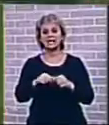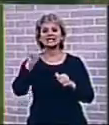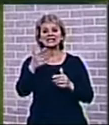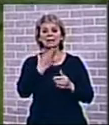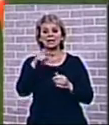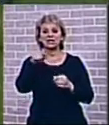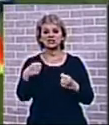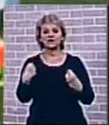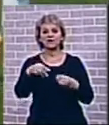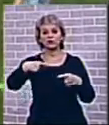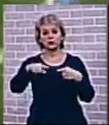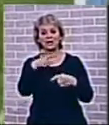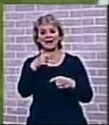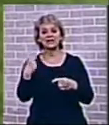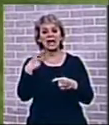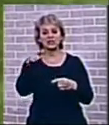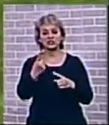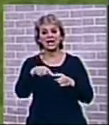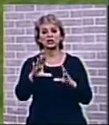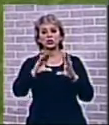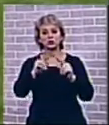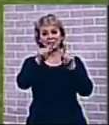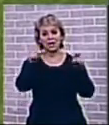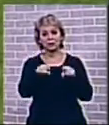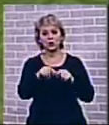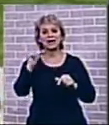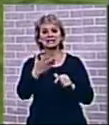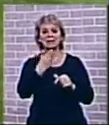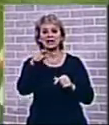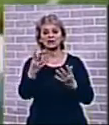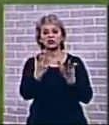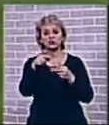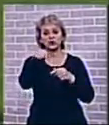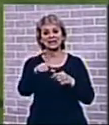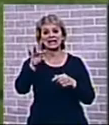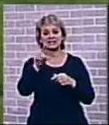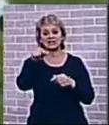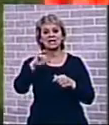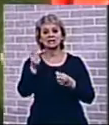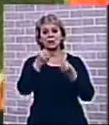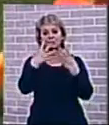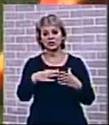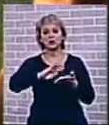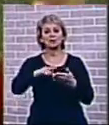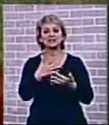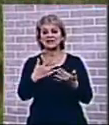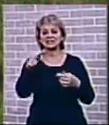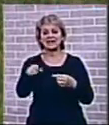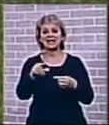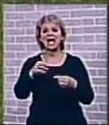Самое красивое в футболе, говорят англичане, это счет на табло. А самый красивый счет для ростовчан – самый простой, безо